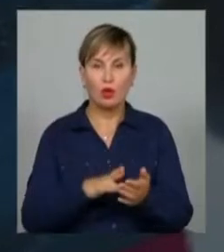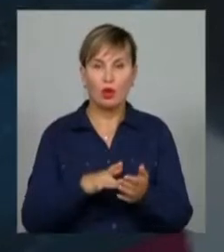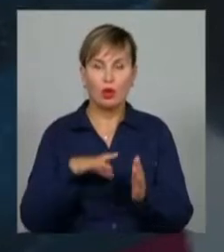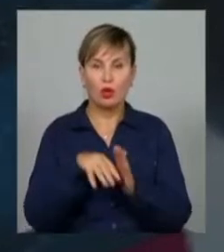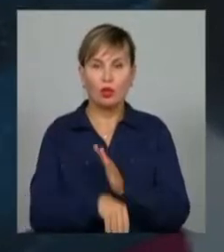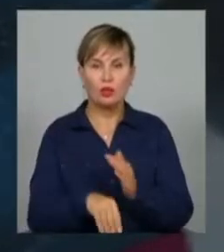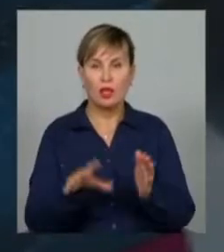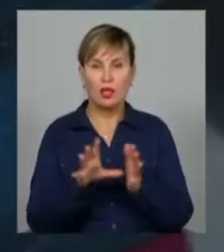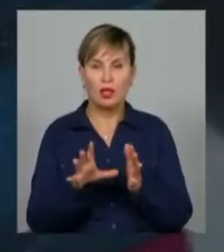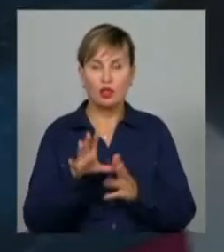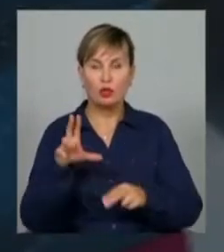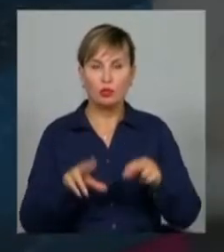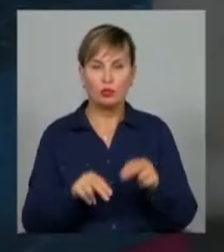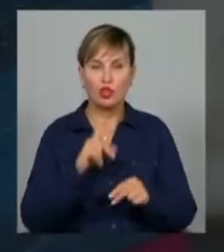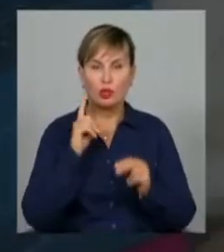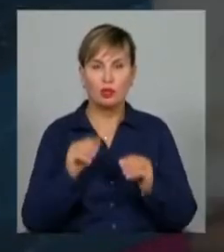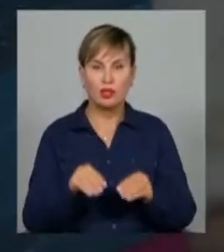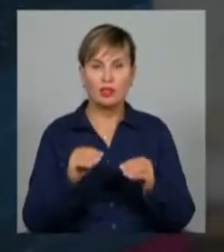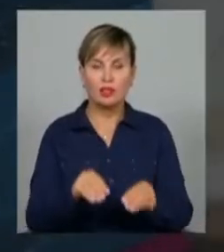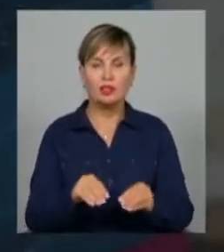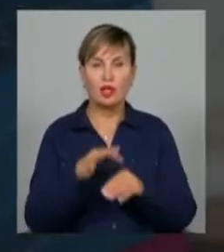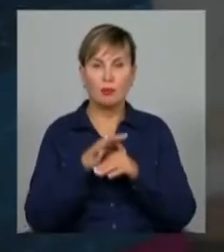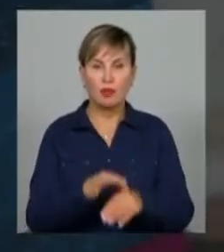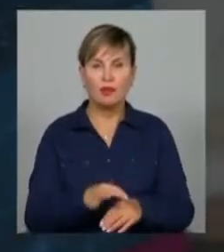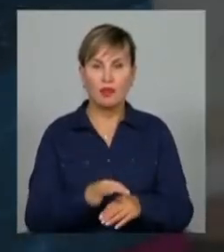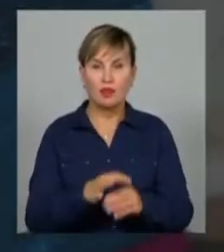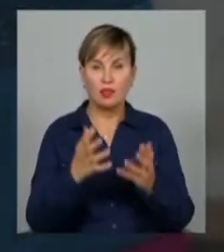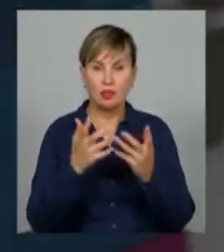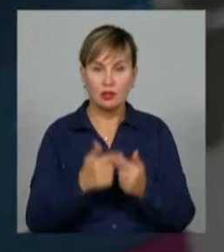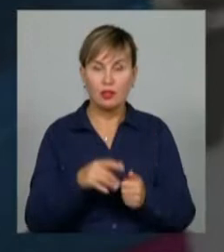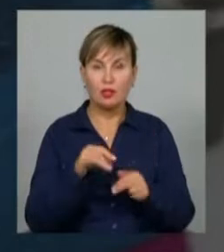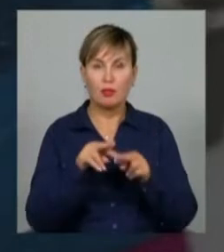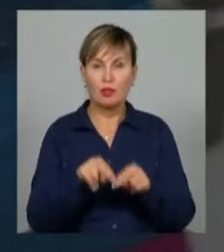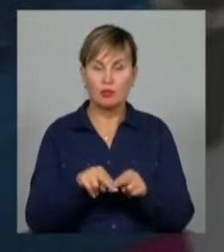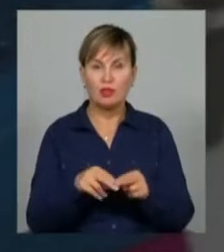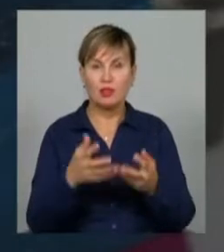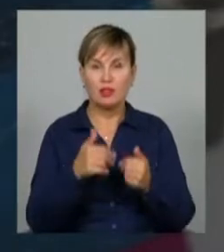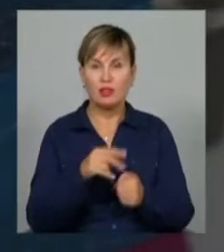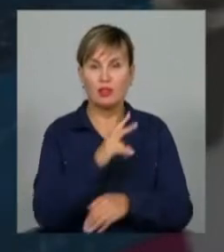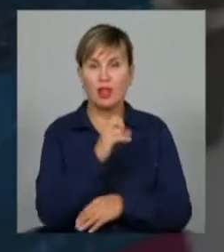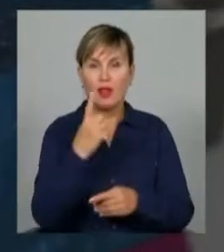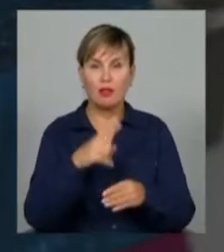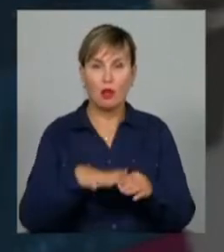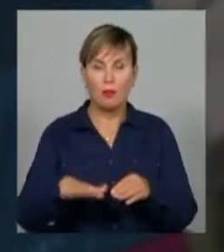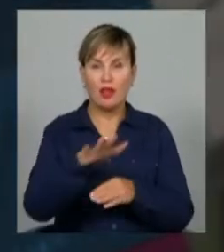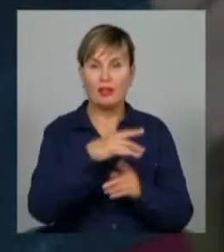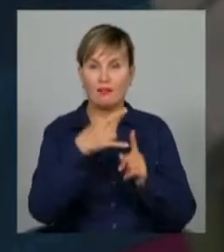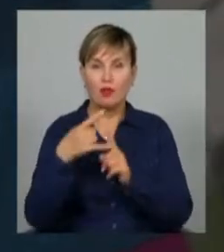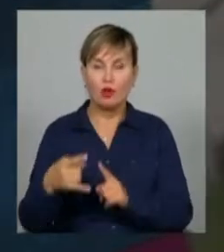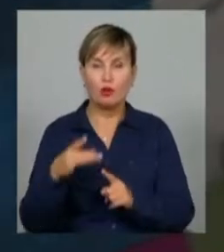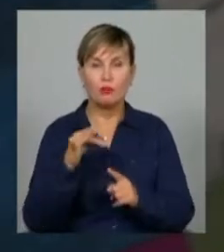систему электронного учета зеленых насаждений, проведут инвентаризацию и паспортизацию деревьев на одной платформе. Кроме